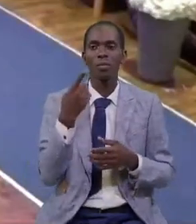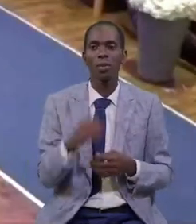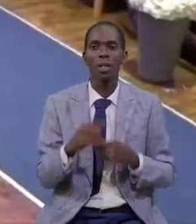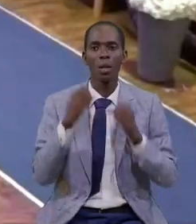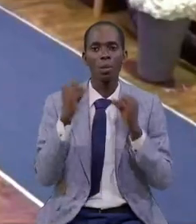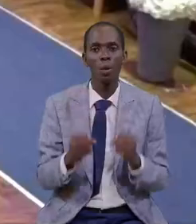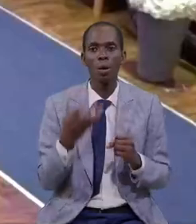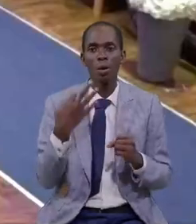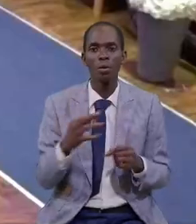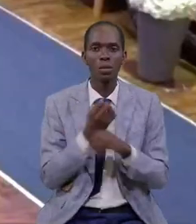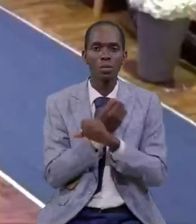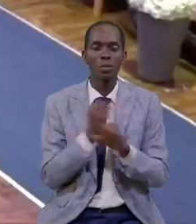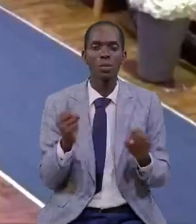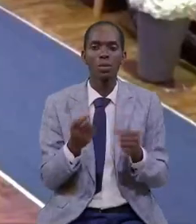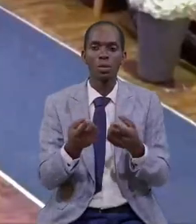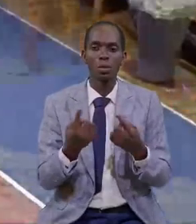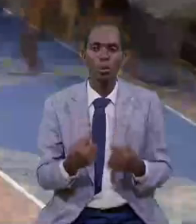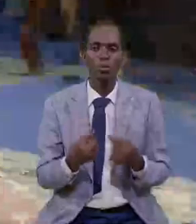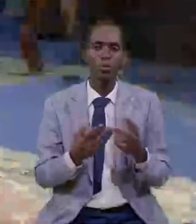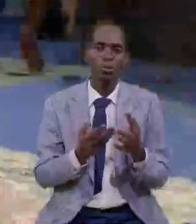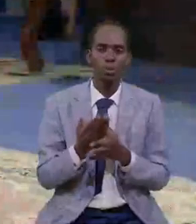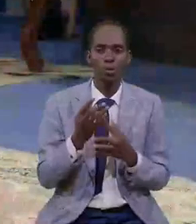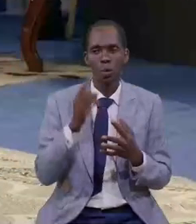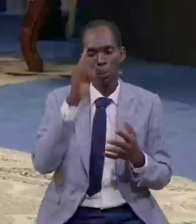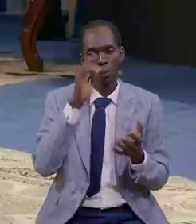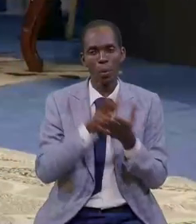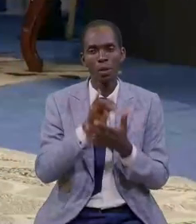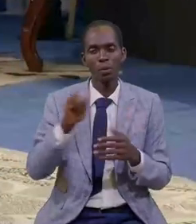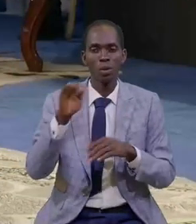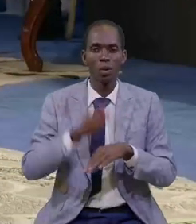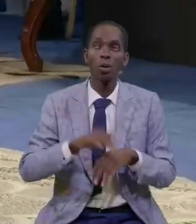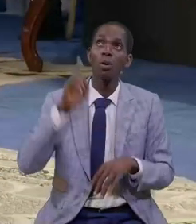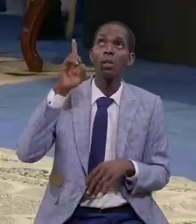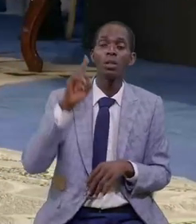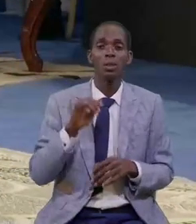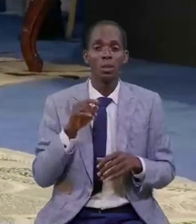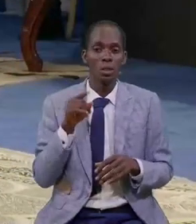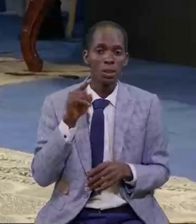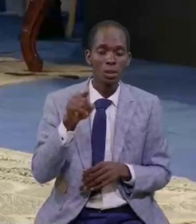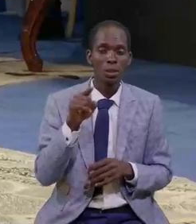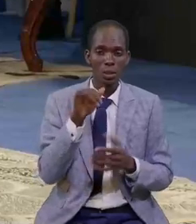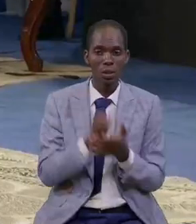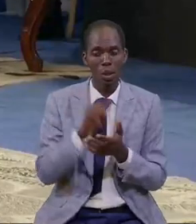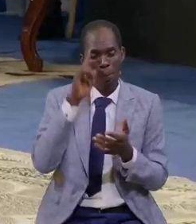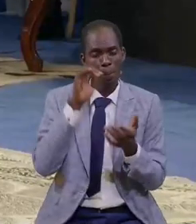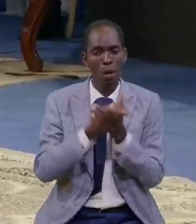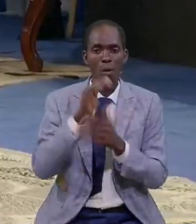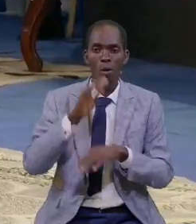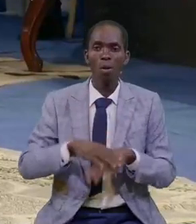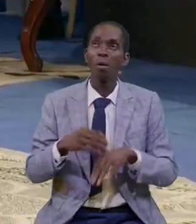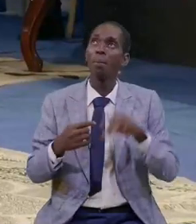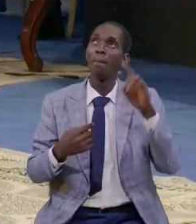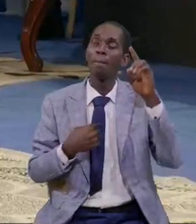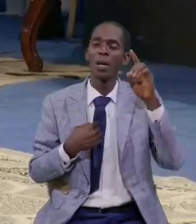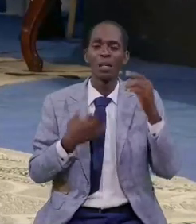salut qui vient par la foi en Lui celui qui croit en moi